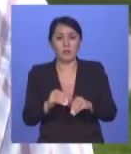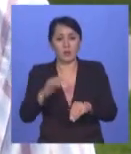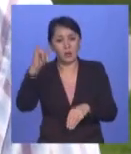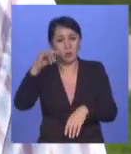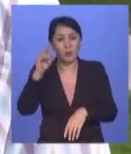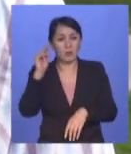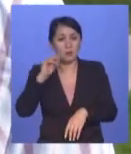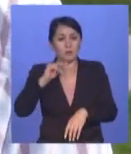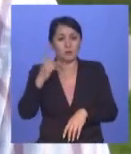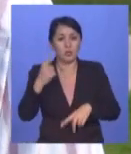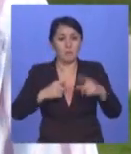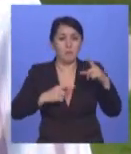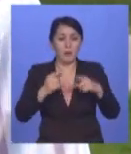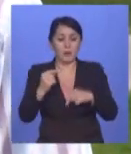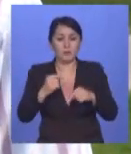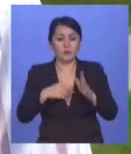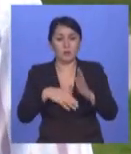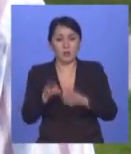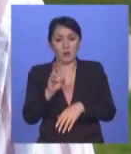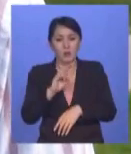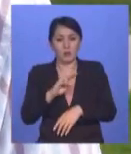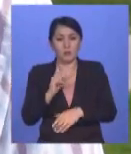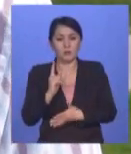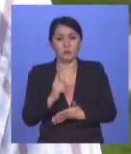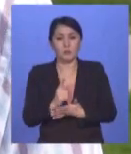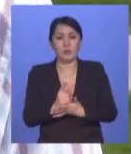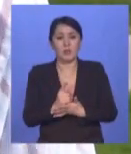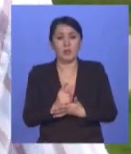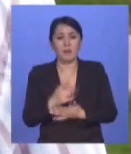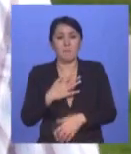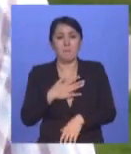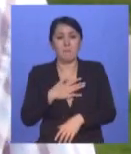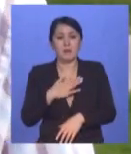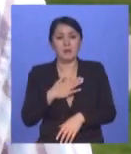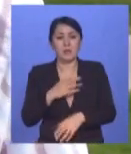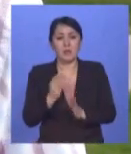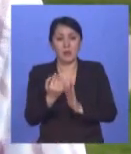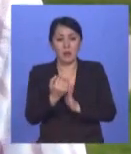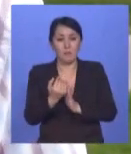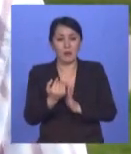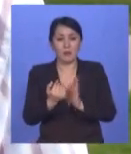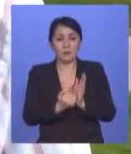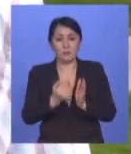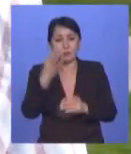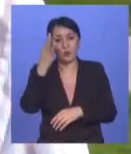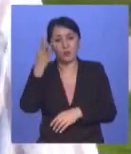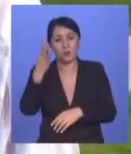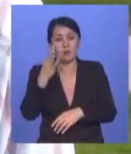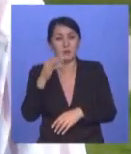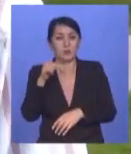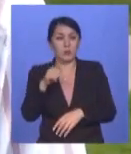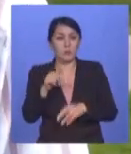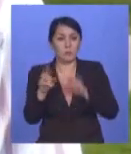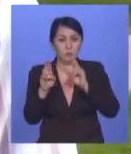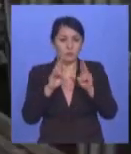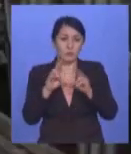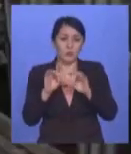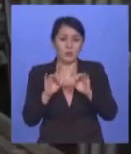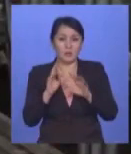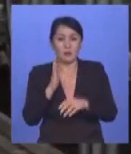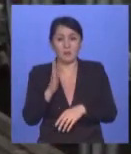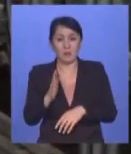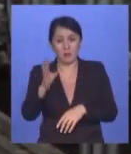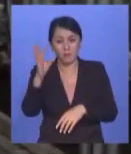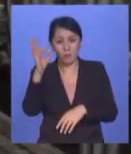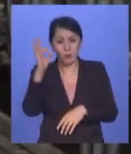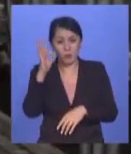сүт өнімділігін арттыру бойынша әлі де жұмыс істеу керек екен. Біздегі әдіс-тәсілдер және жинаған тәжірибеммен осы семинарда бөлісемін. Еске